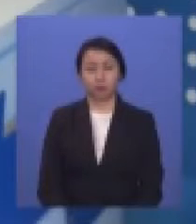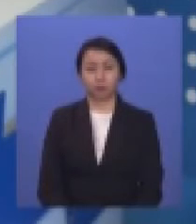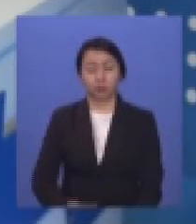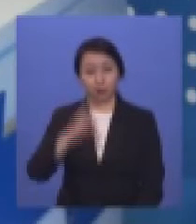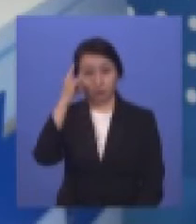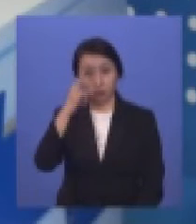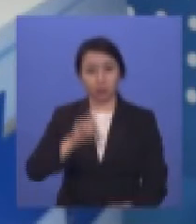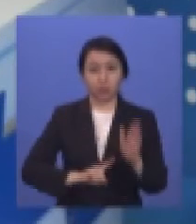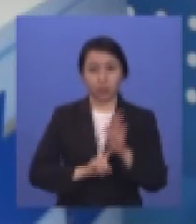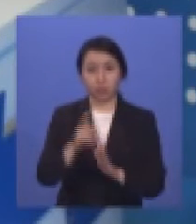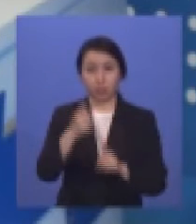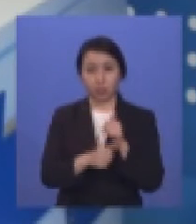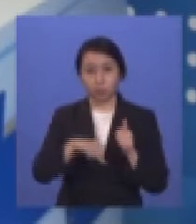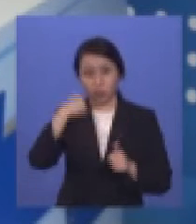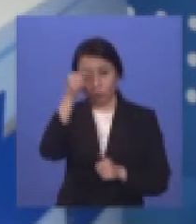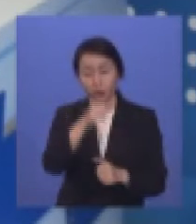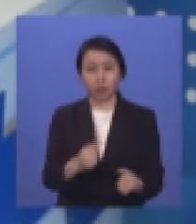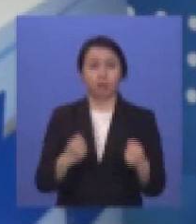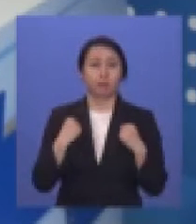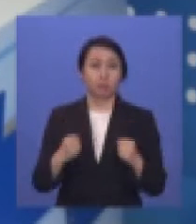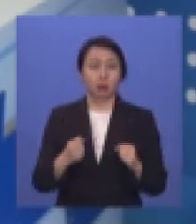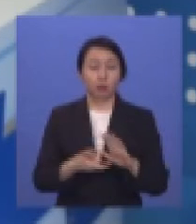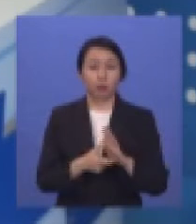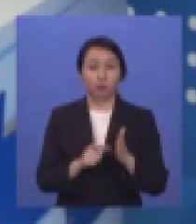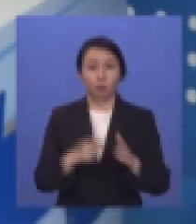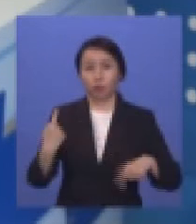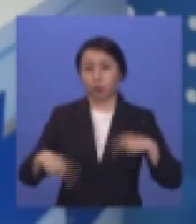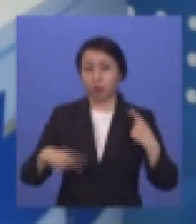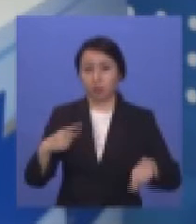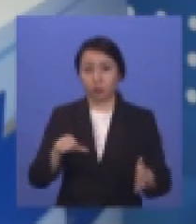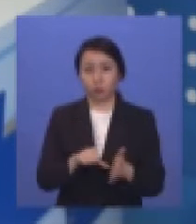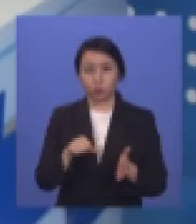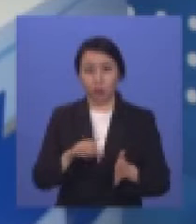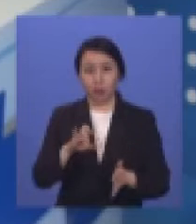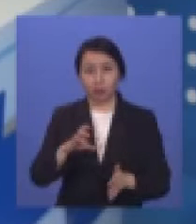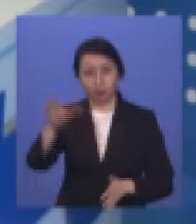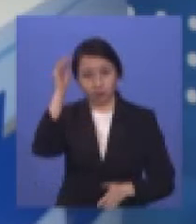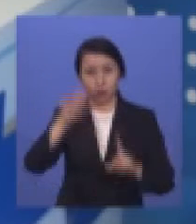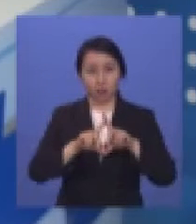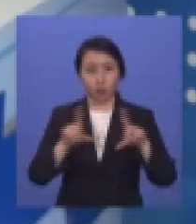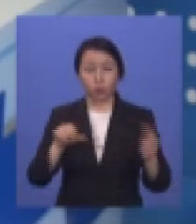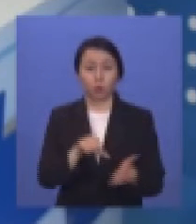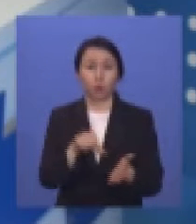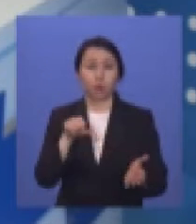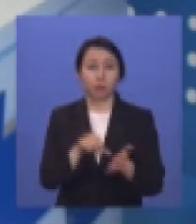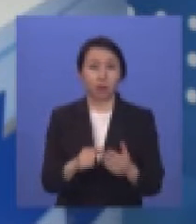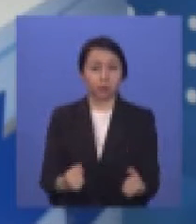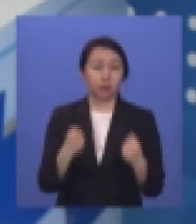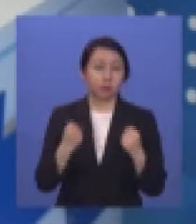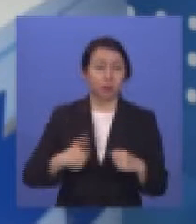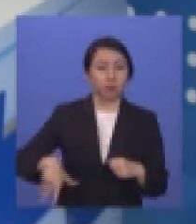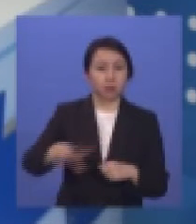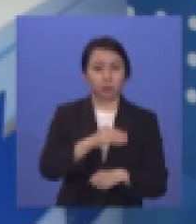В Казахстане стартовала ежегодная спартакиада по футзалу среди учащихся Назарбаев интеллектуальных школ. Участие